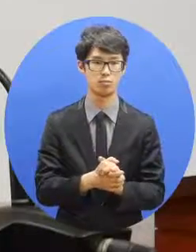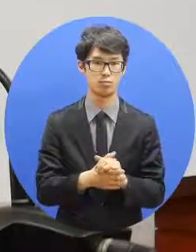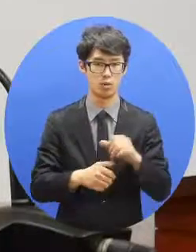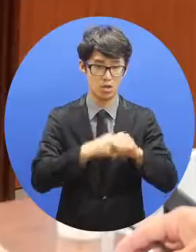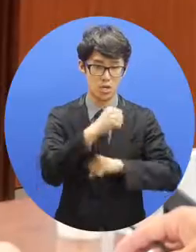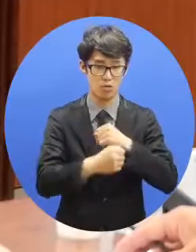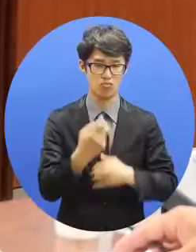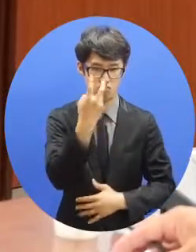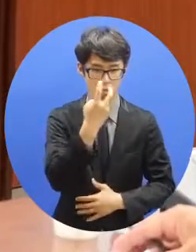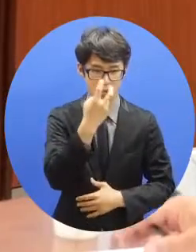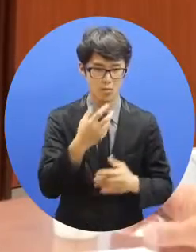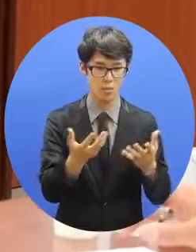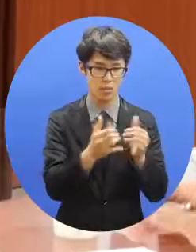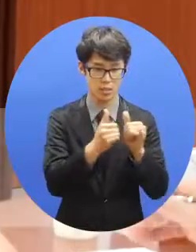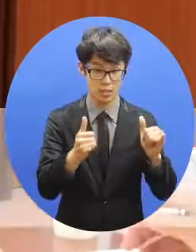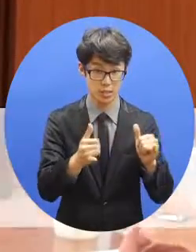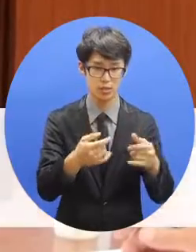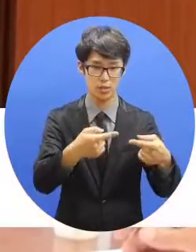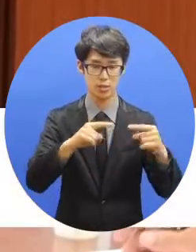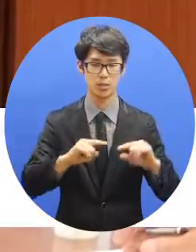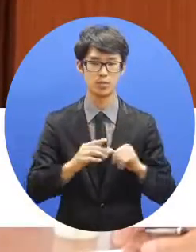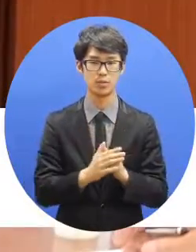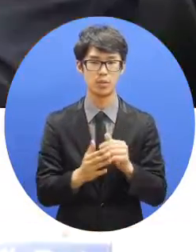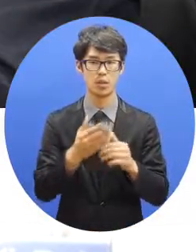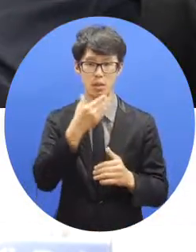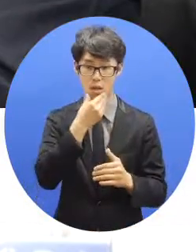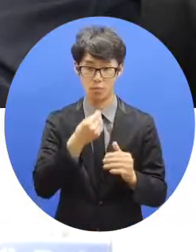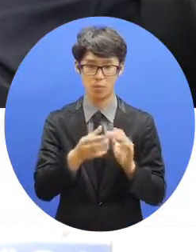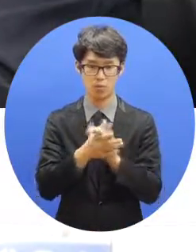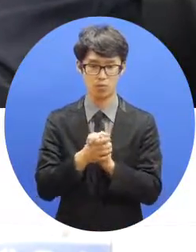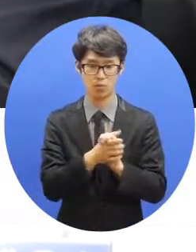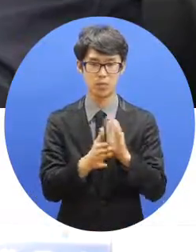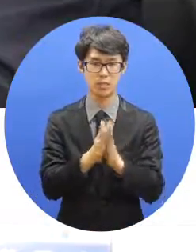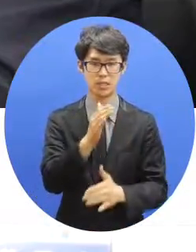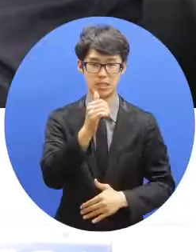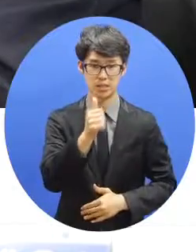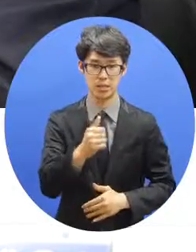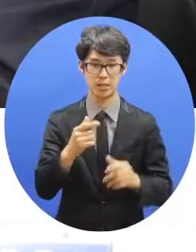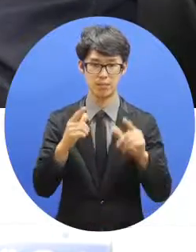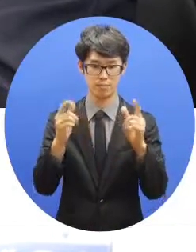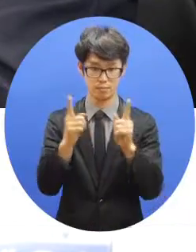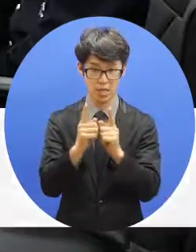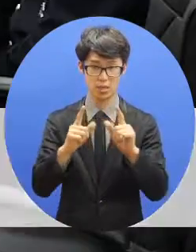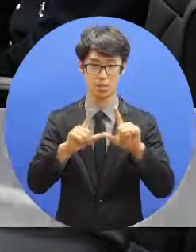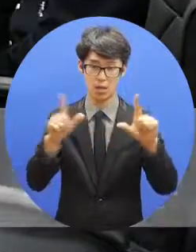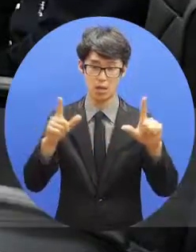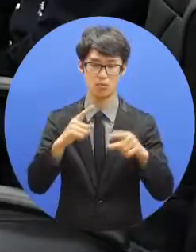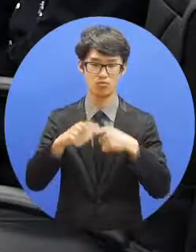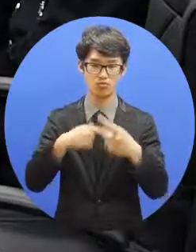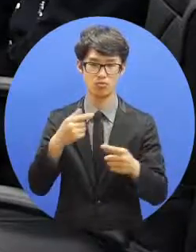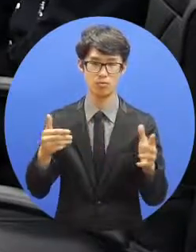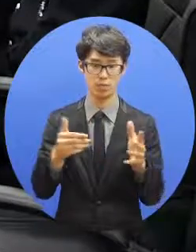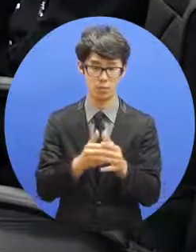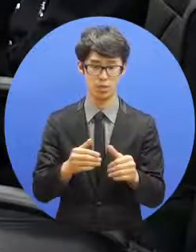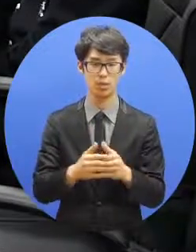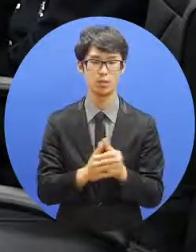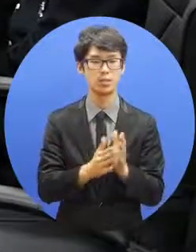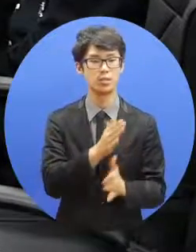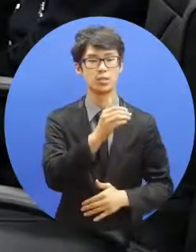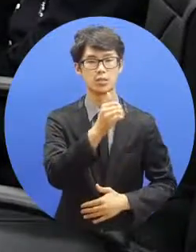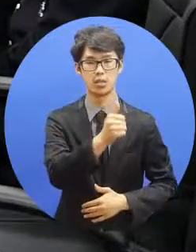연합대 임원들이 참석한 가운데 행복한 동행 시장과의 만남의 날을 운영했습니다 오시덕